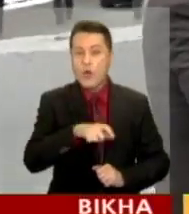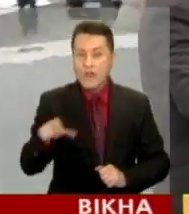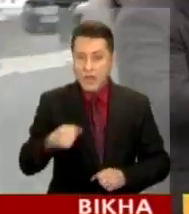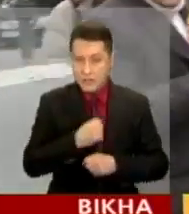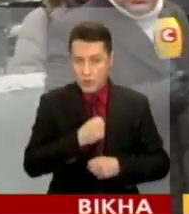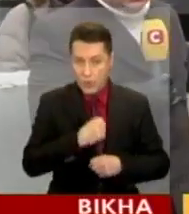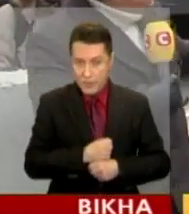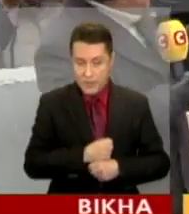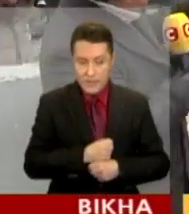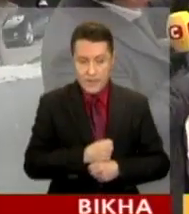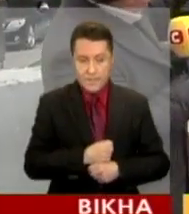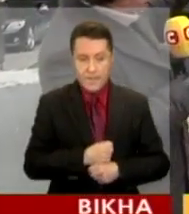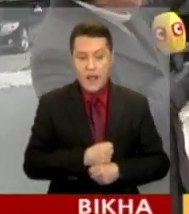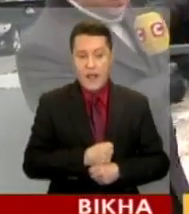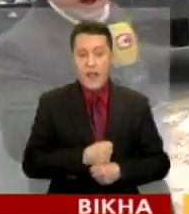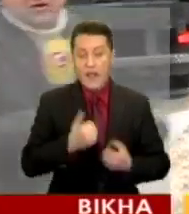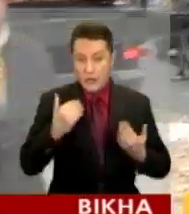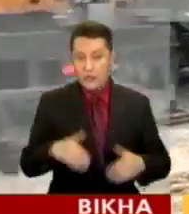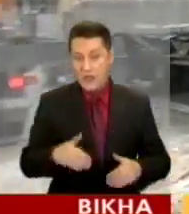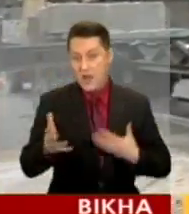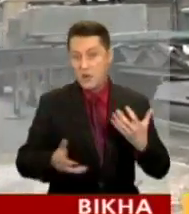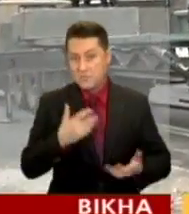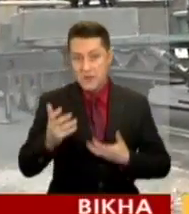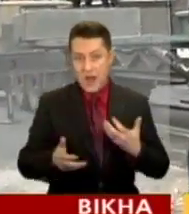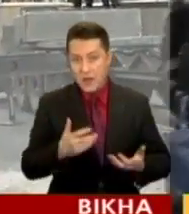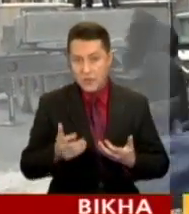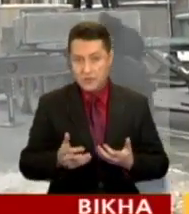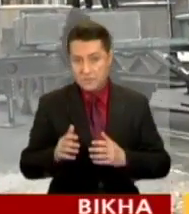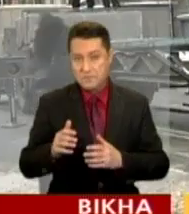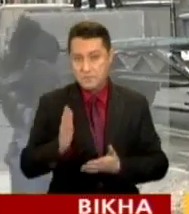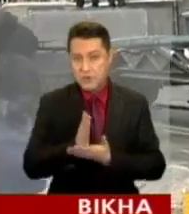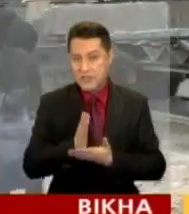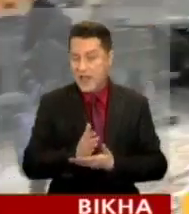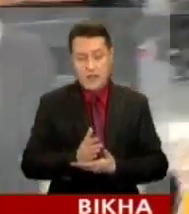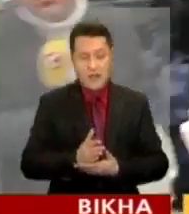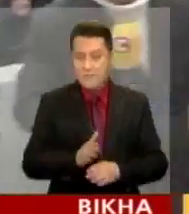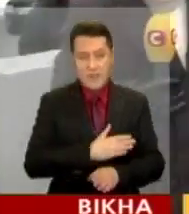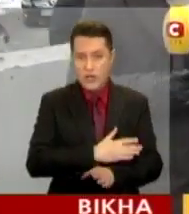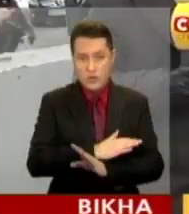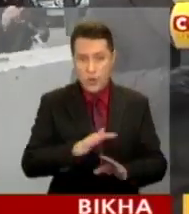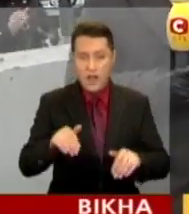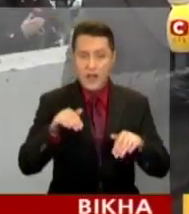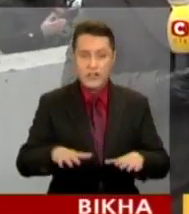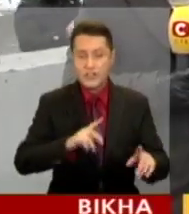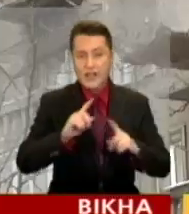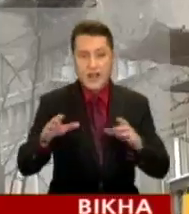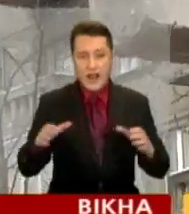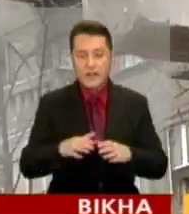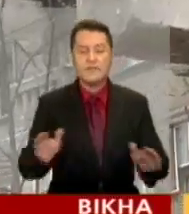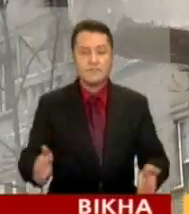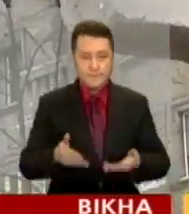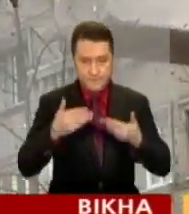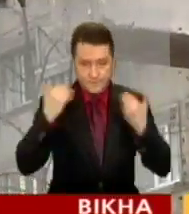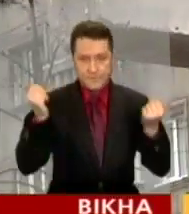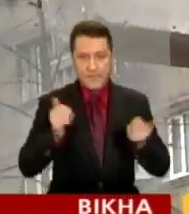бачимо, вона простояла недовго, її вже розбирають. Схоже, рішення Ради змогли зняти напругу в ситуації.